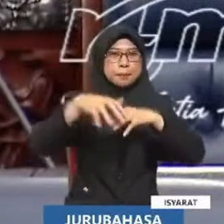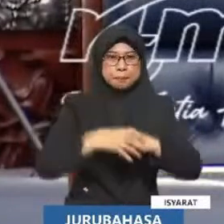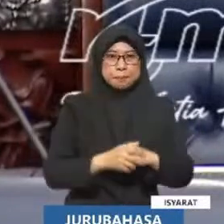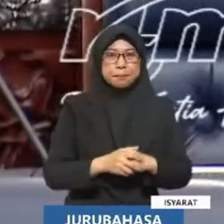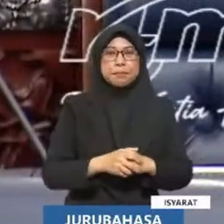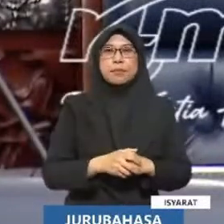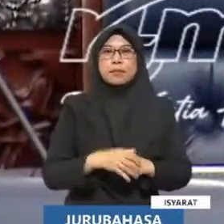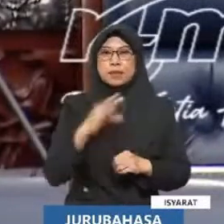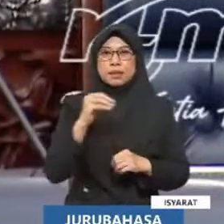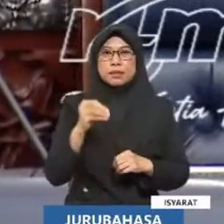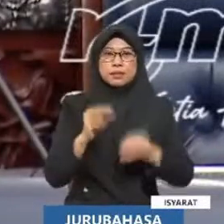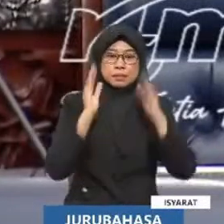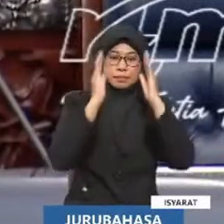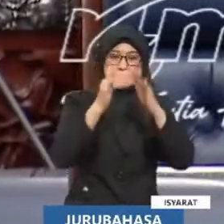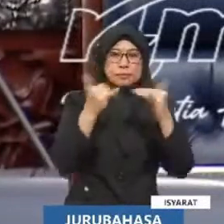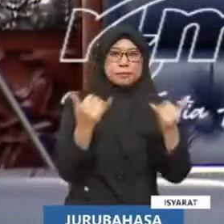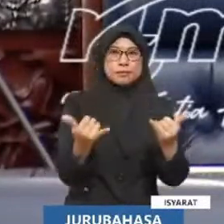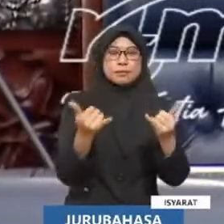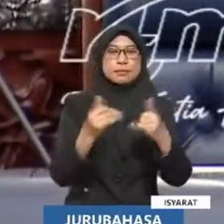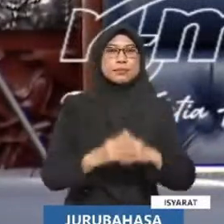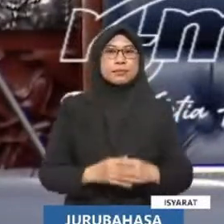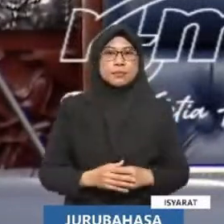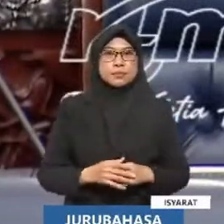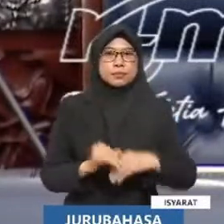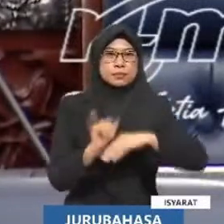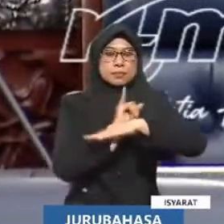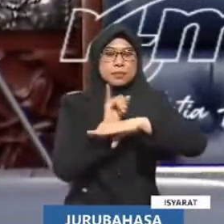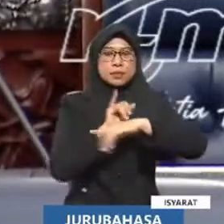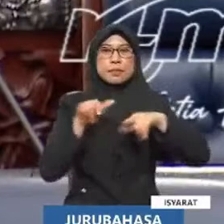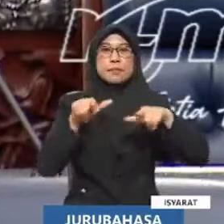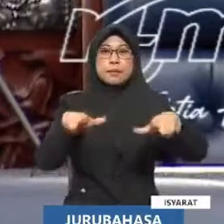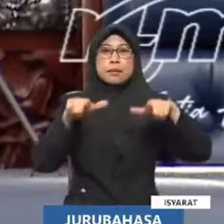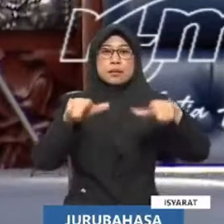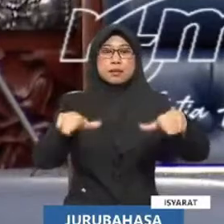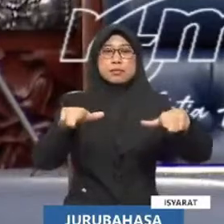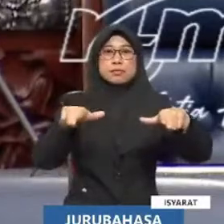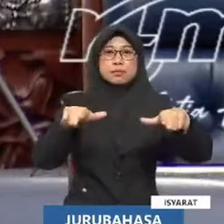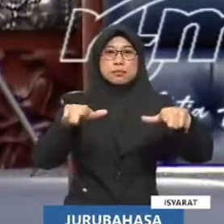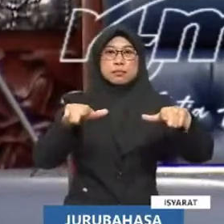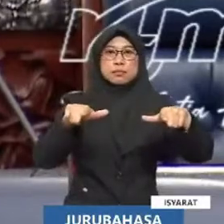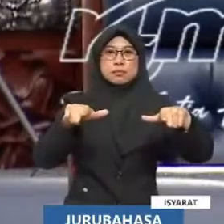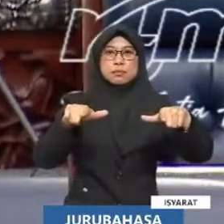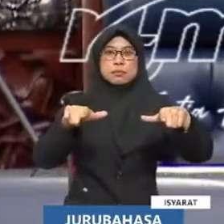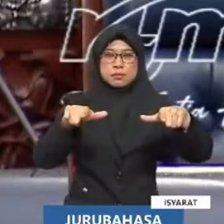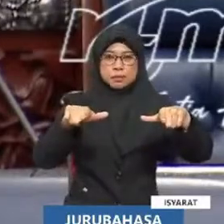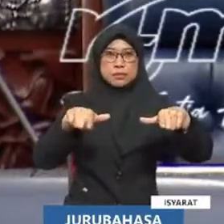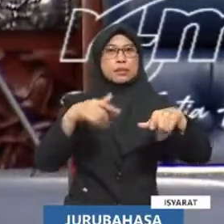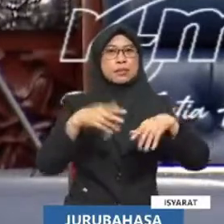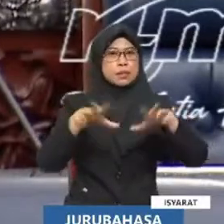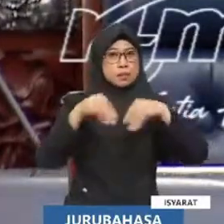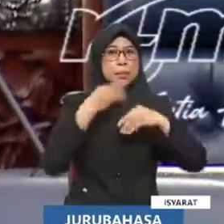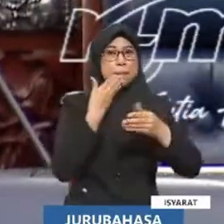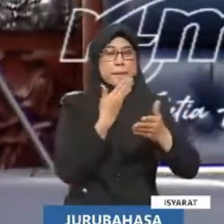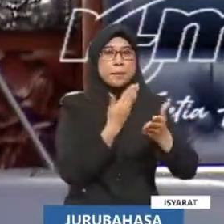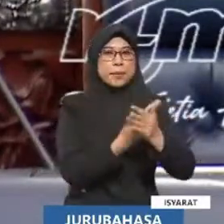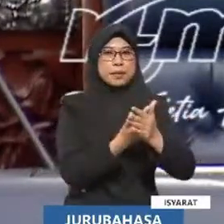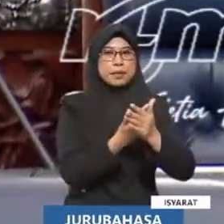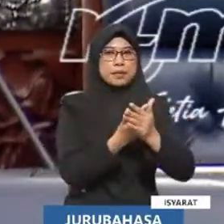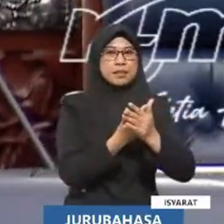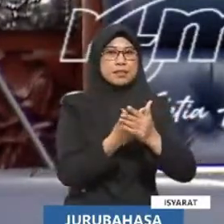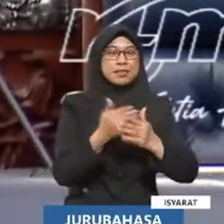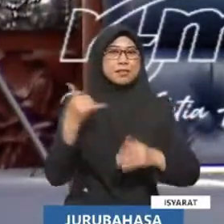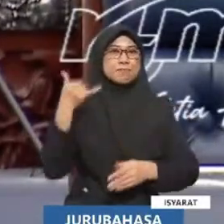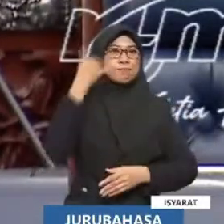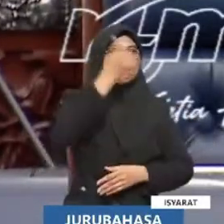enggak menekankan disini bahwa industri perkayuan kita memang mendapat sambutan yang baik daripada